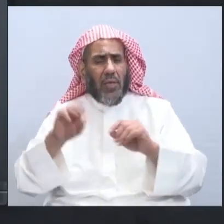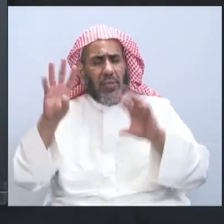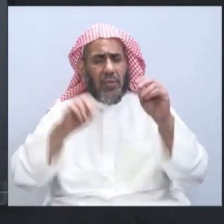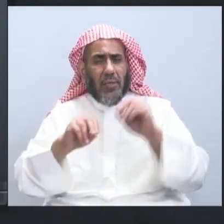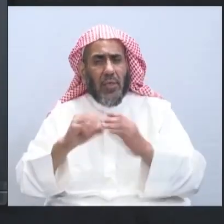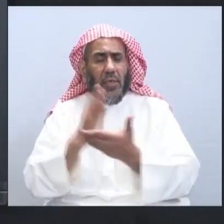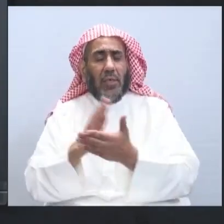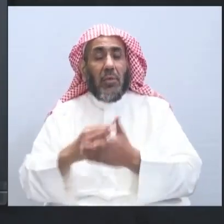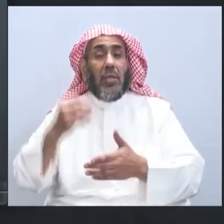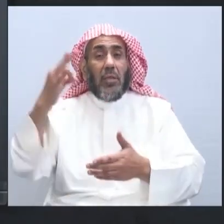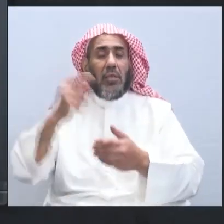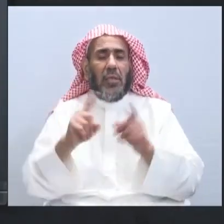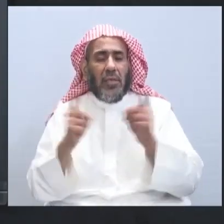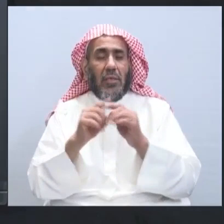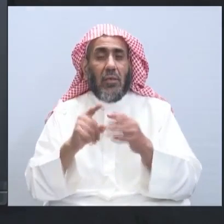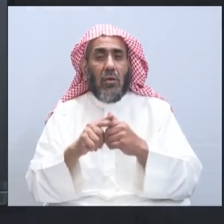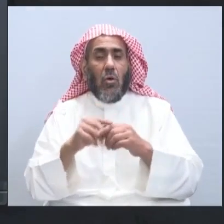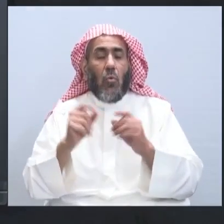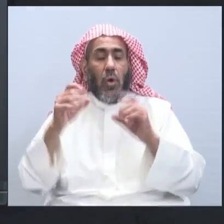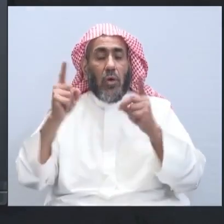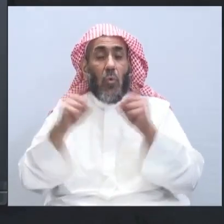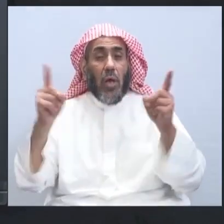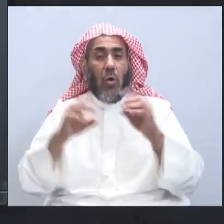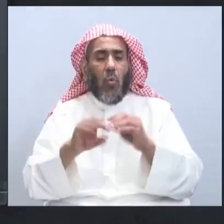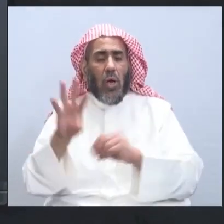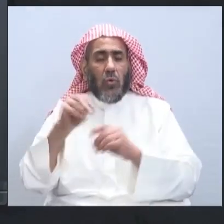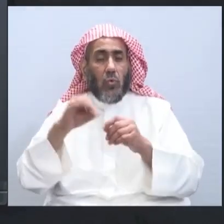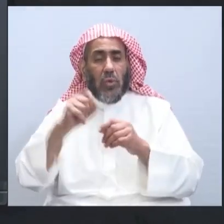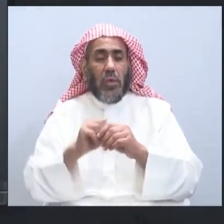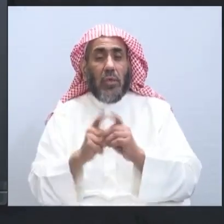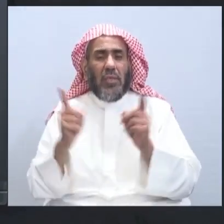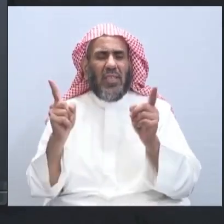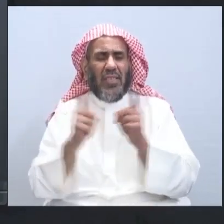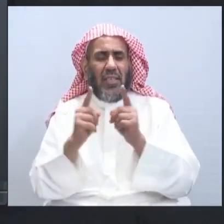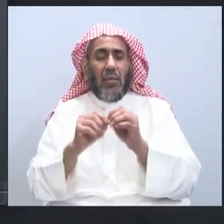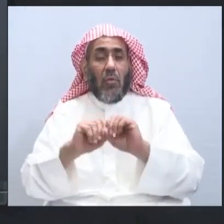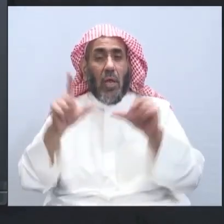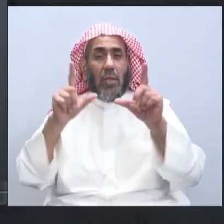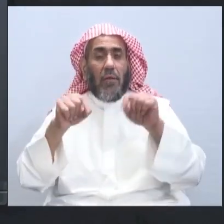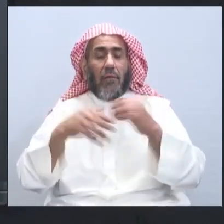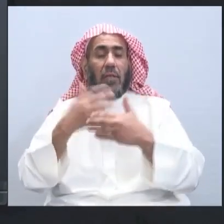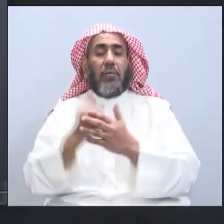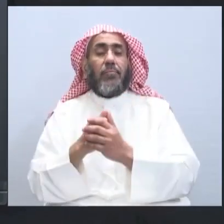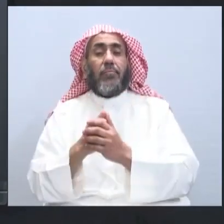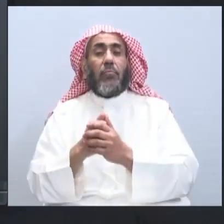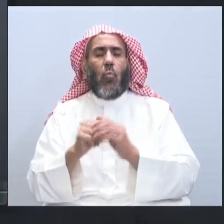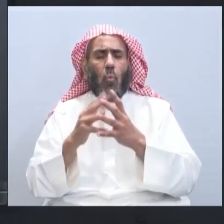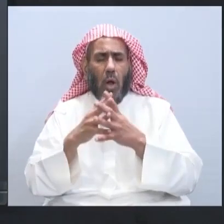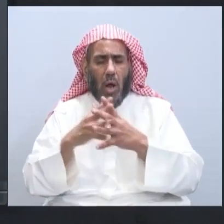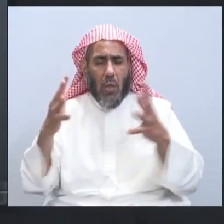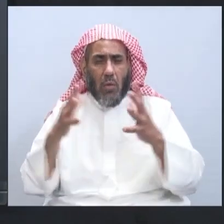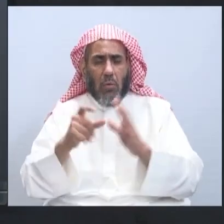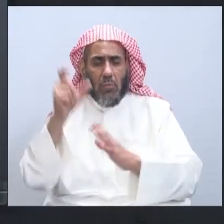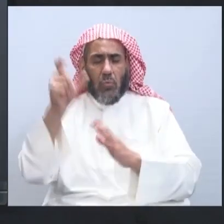انقسمت ثلاث اقسام قصه قصيره وروايه واقصص وهي قصه قصيره جدا التي ظهرت حديثا وكثر